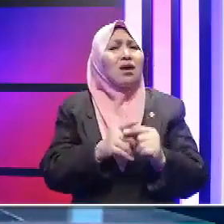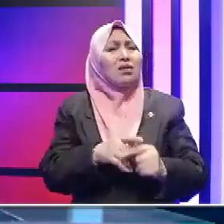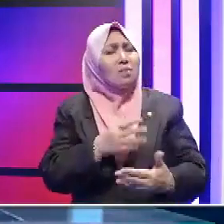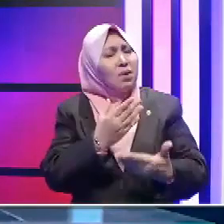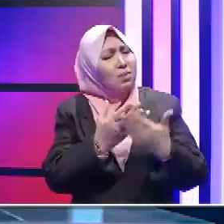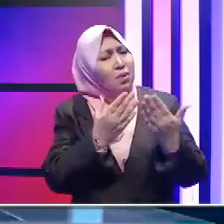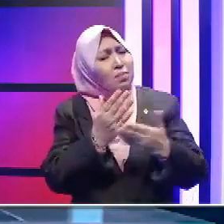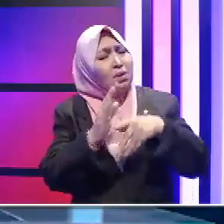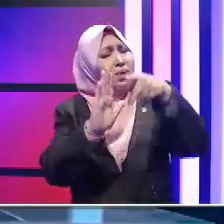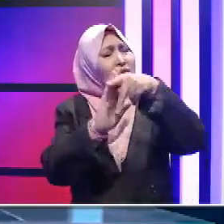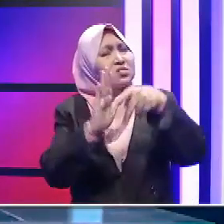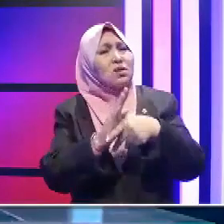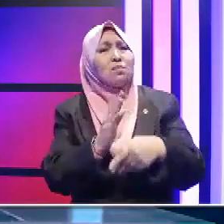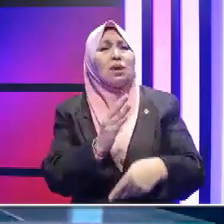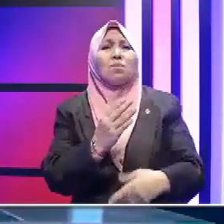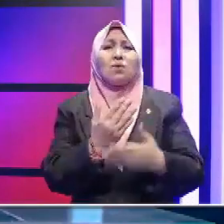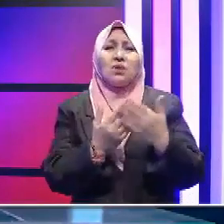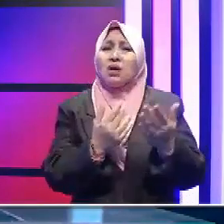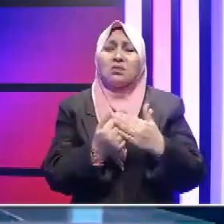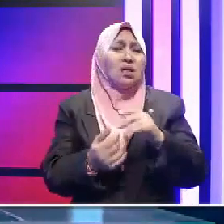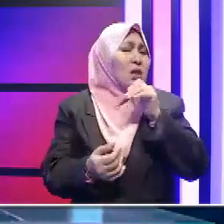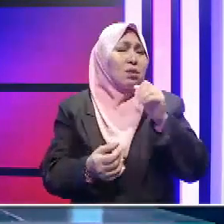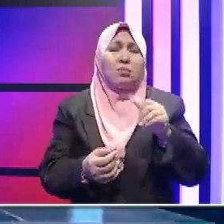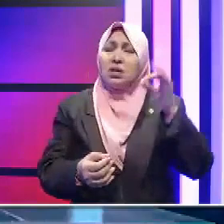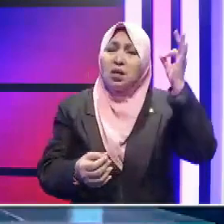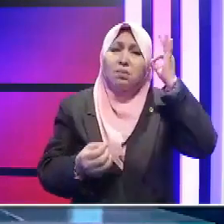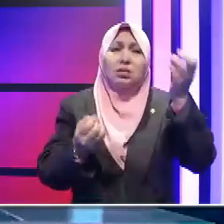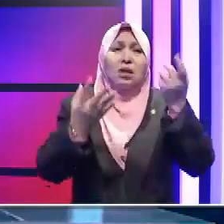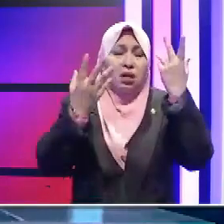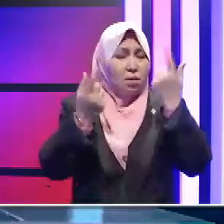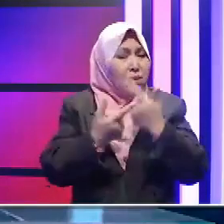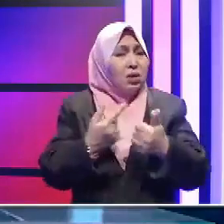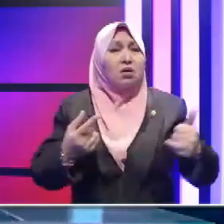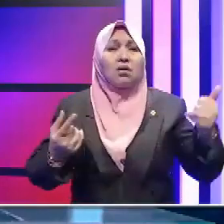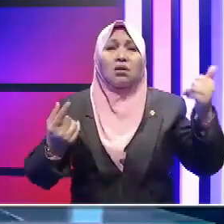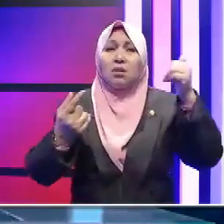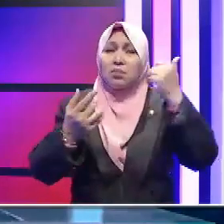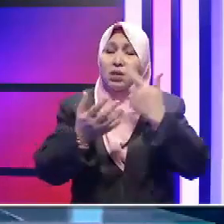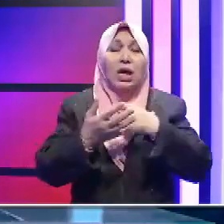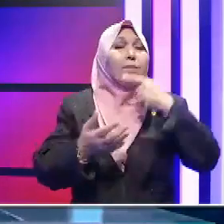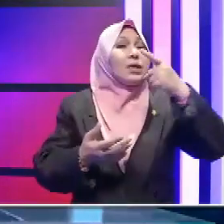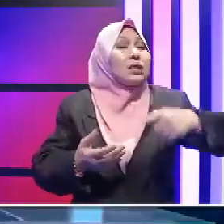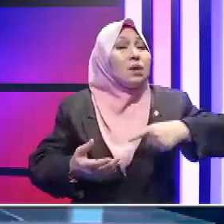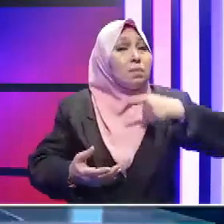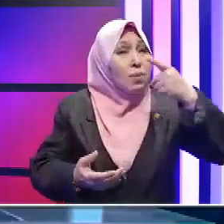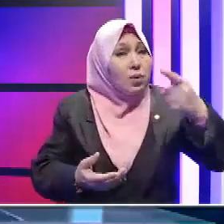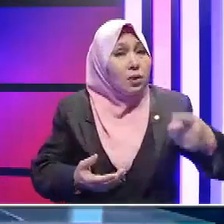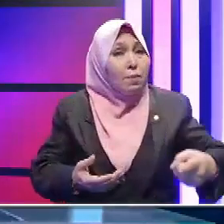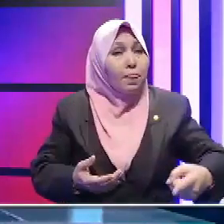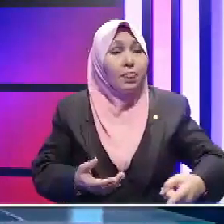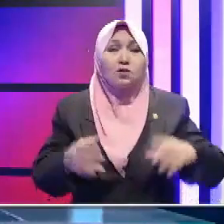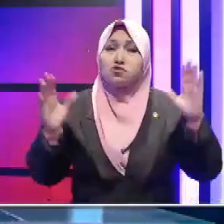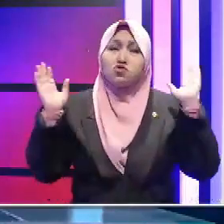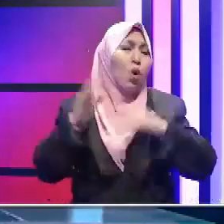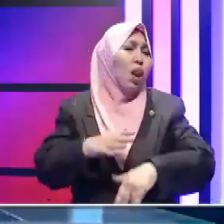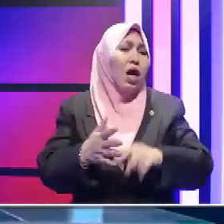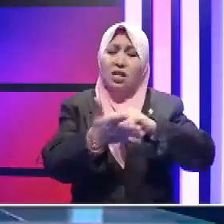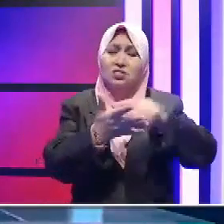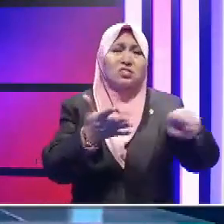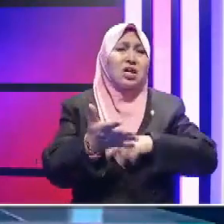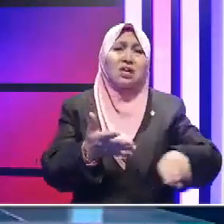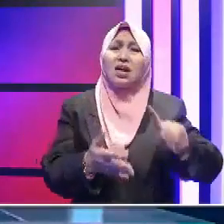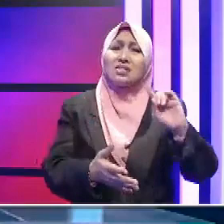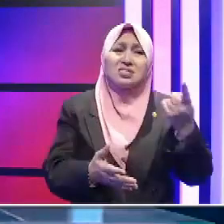memudahkan Saya tidak expect terlalu banyak di pada kalian Saya tidak menyebut sodazaa card